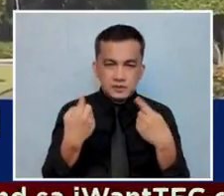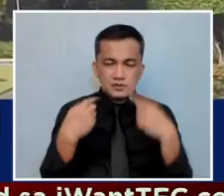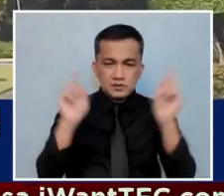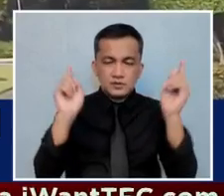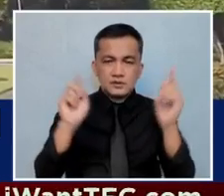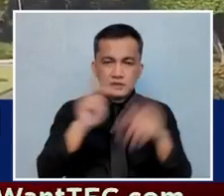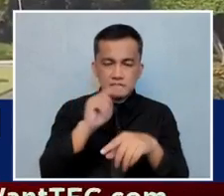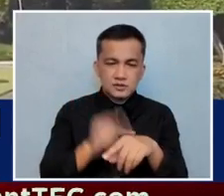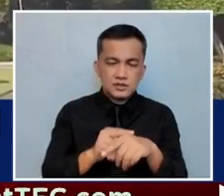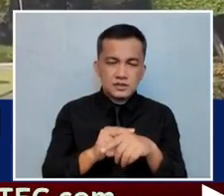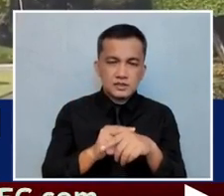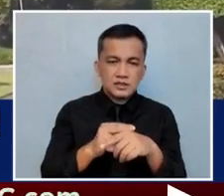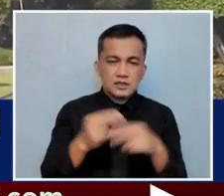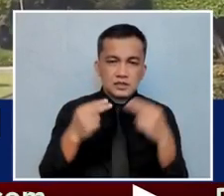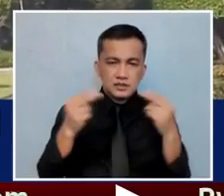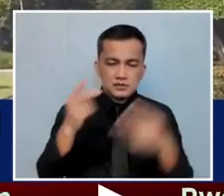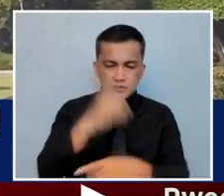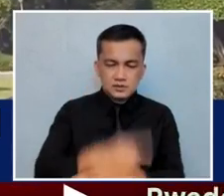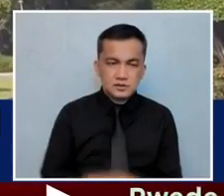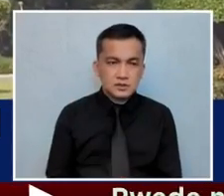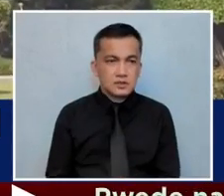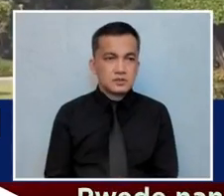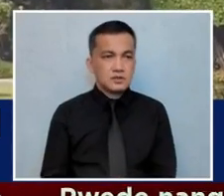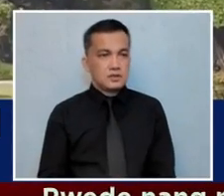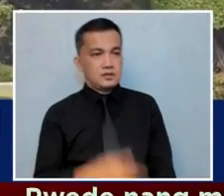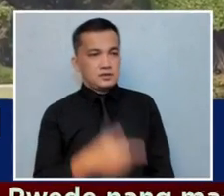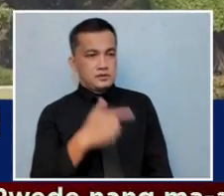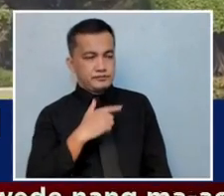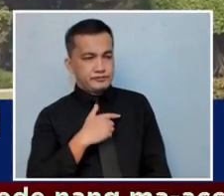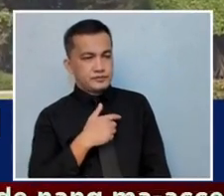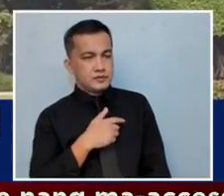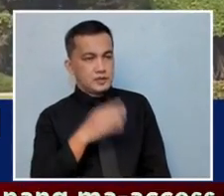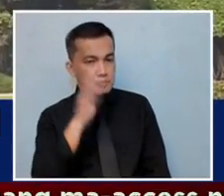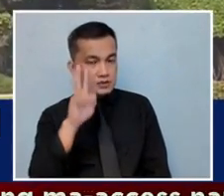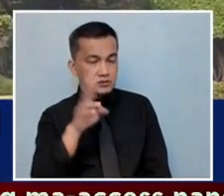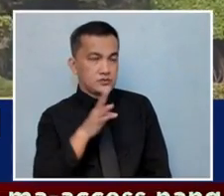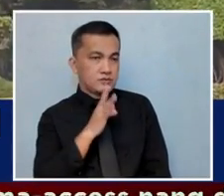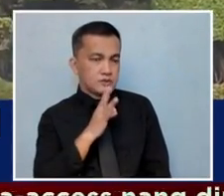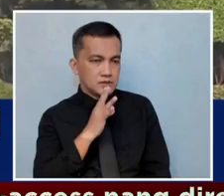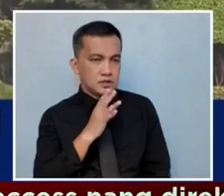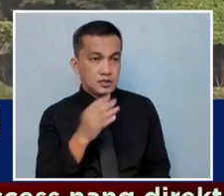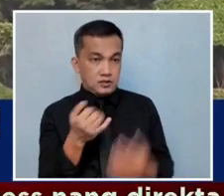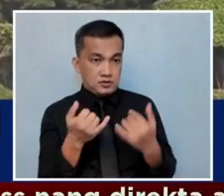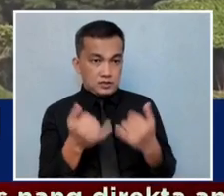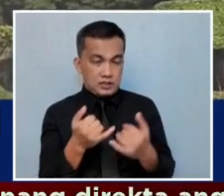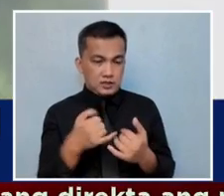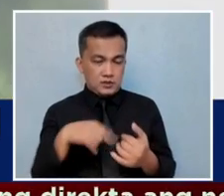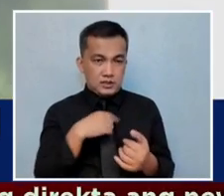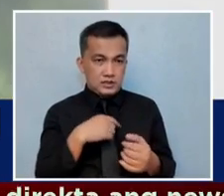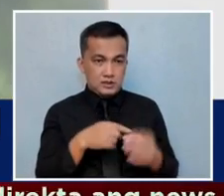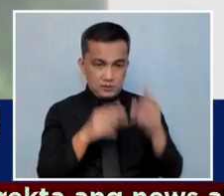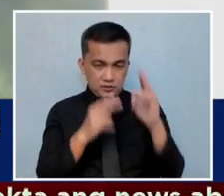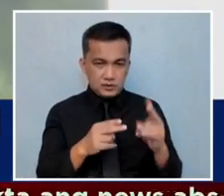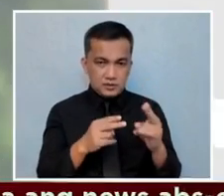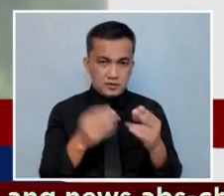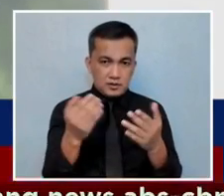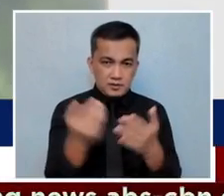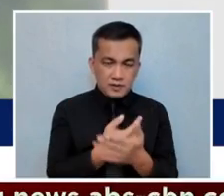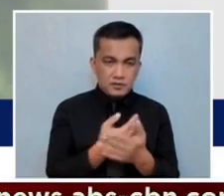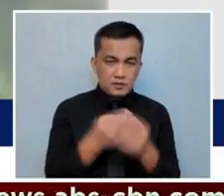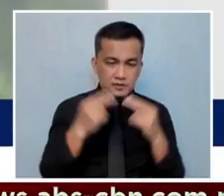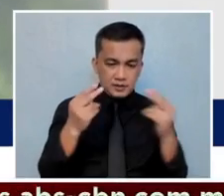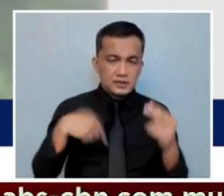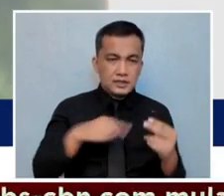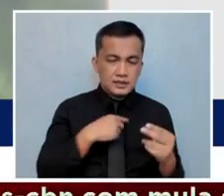Sa araw na ito, pinararangalan natin ang ating mga makabagong bayani ng ating panahon. Kinikilala